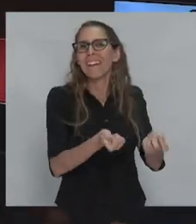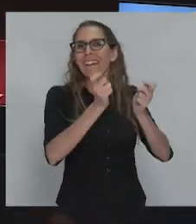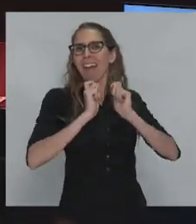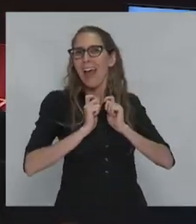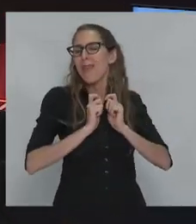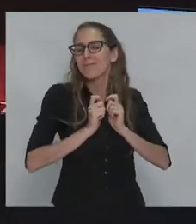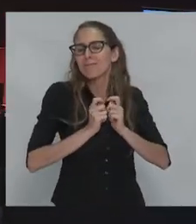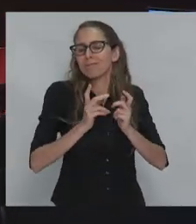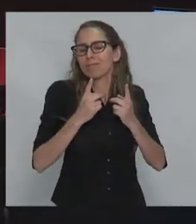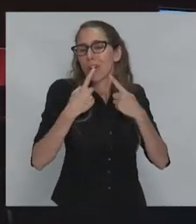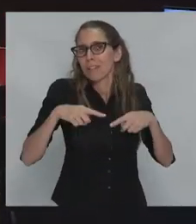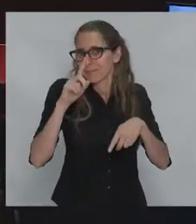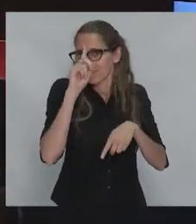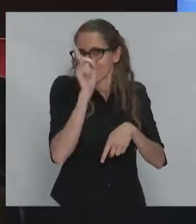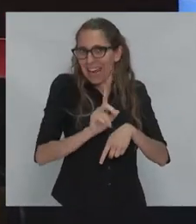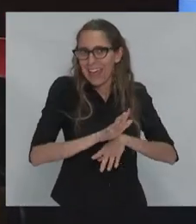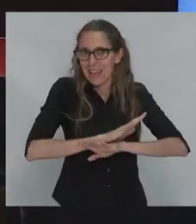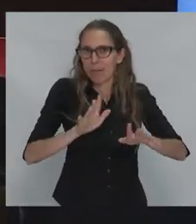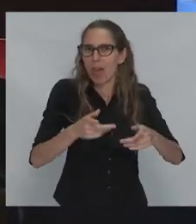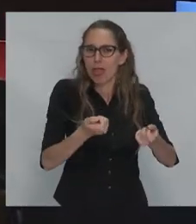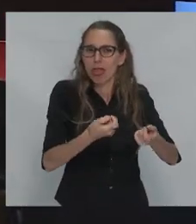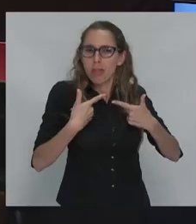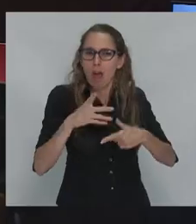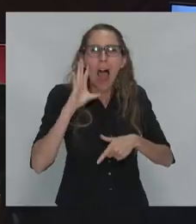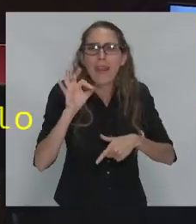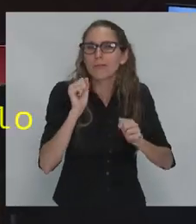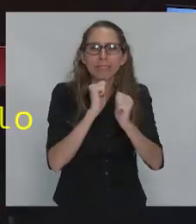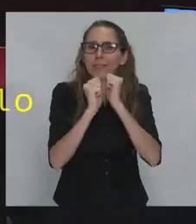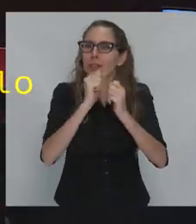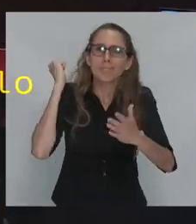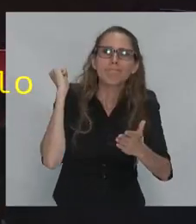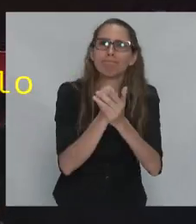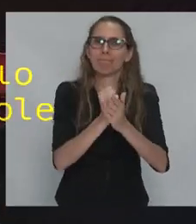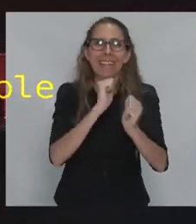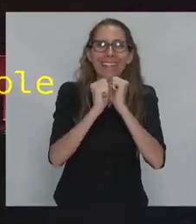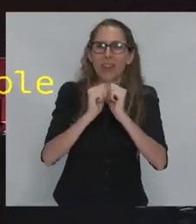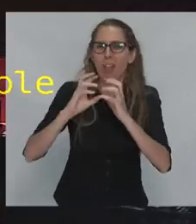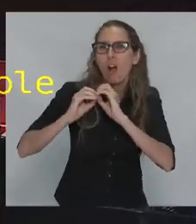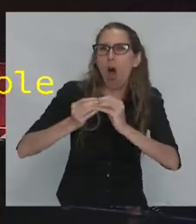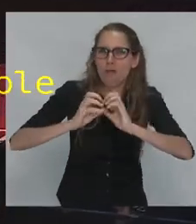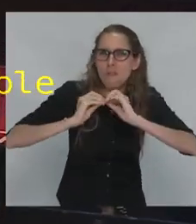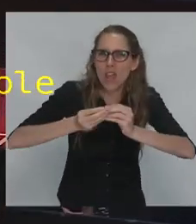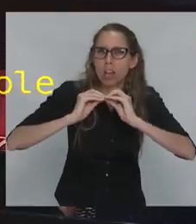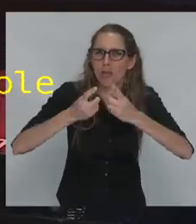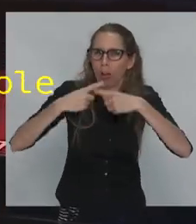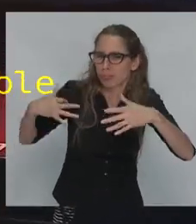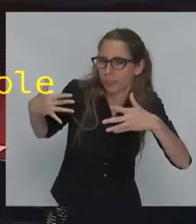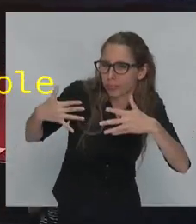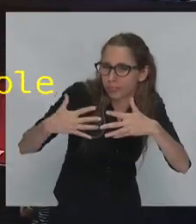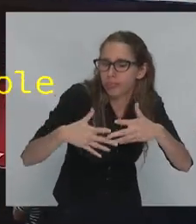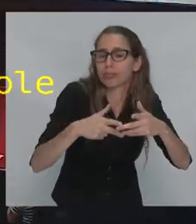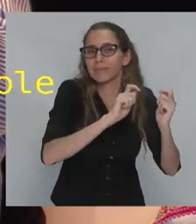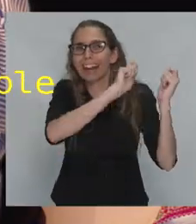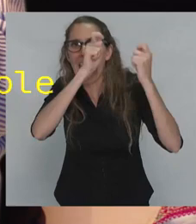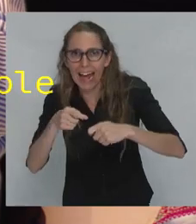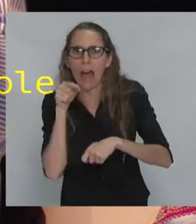conflit. Elle est héroïque, elle tient tête, elle a une résistance profonde, on ne peut pas la